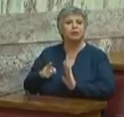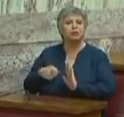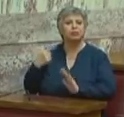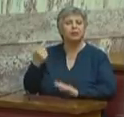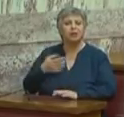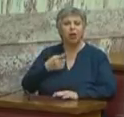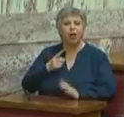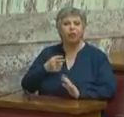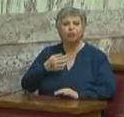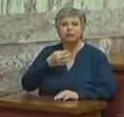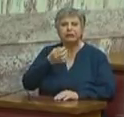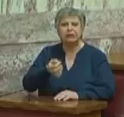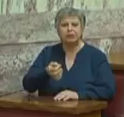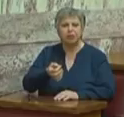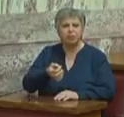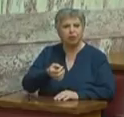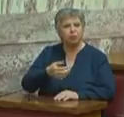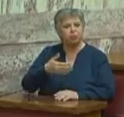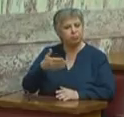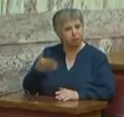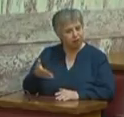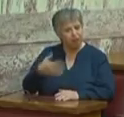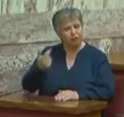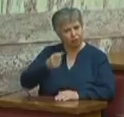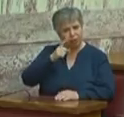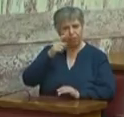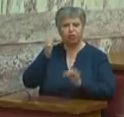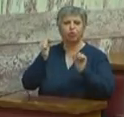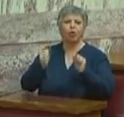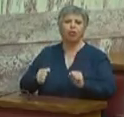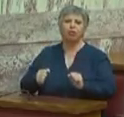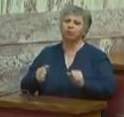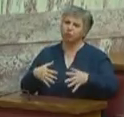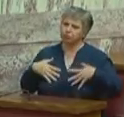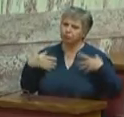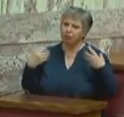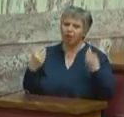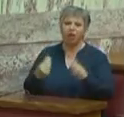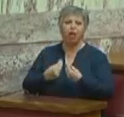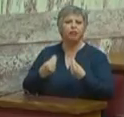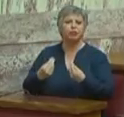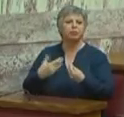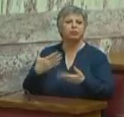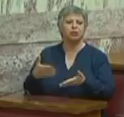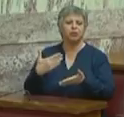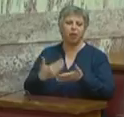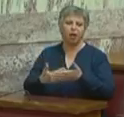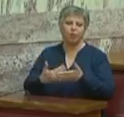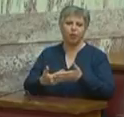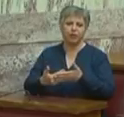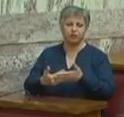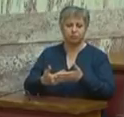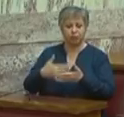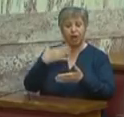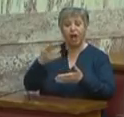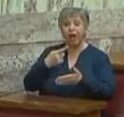όσοι βρίσκονται σε αυτή τη δεινή θέση να αποδείξουν ότι αυτά τα οποία τους προσάπτονται